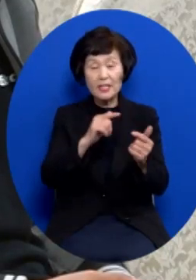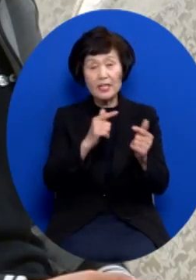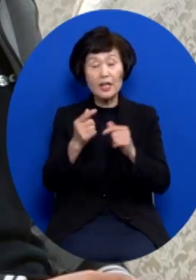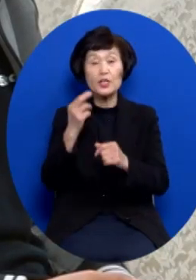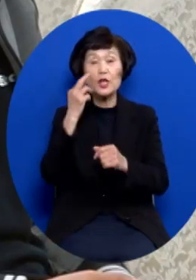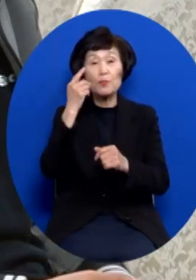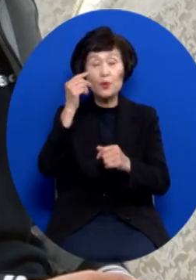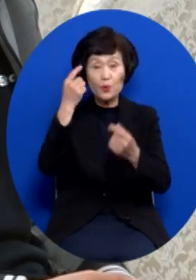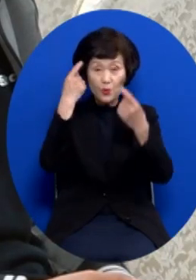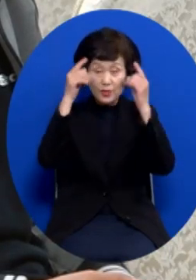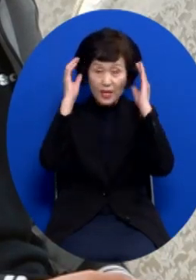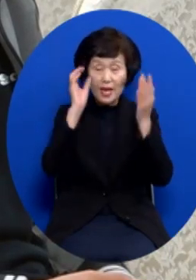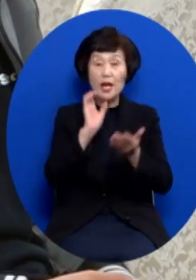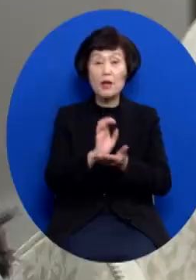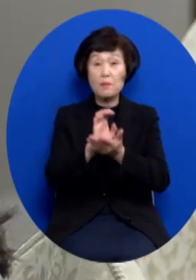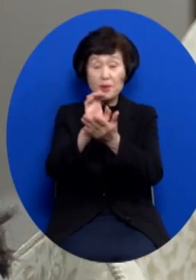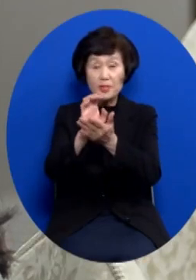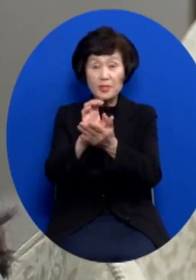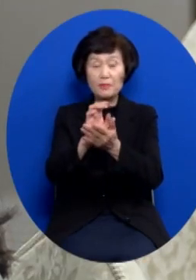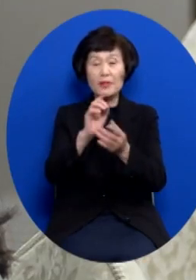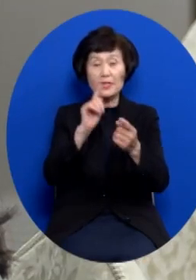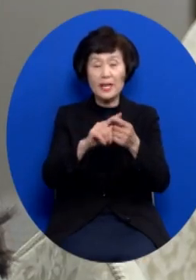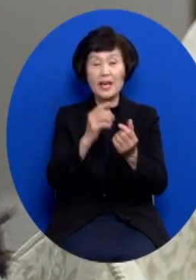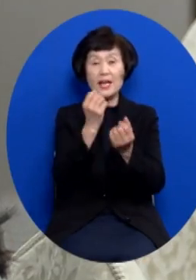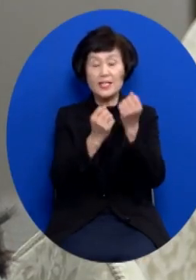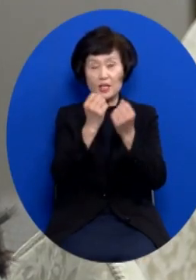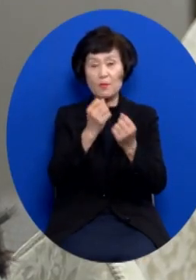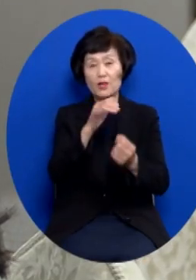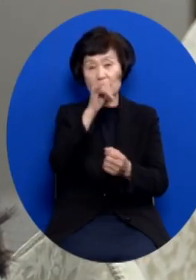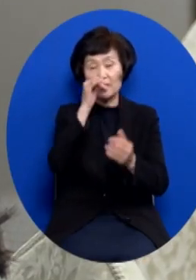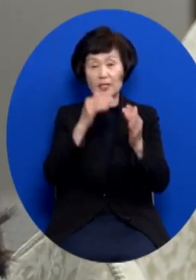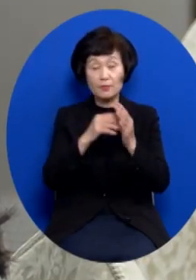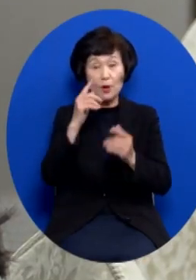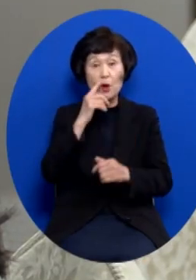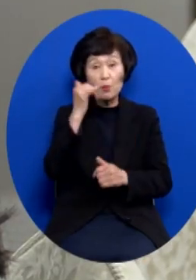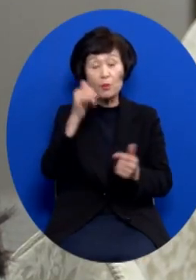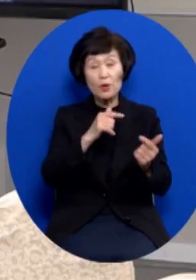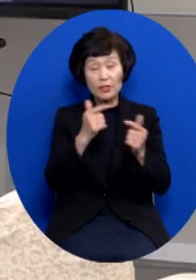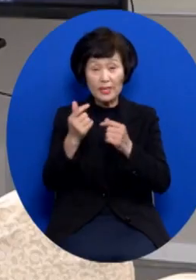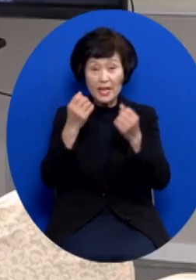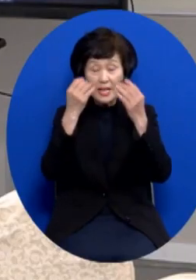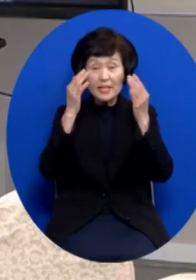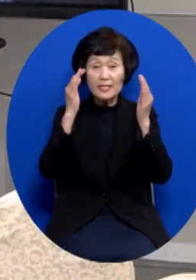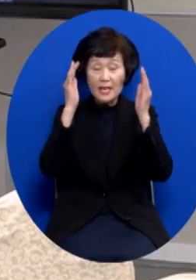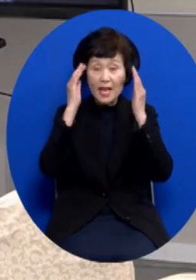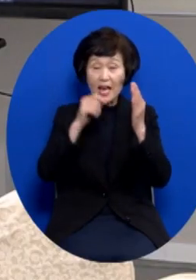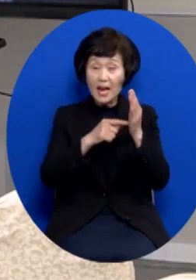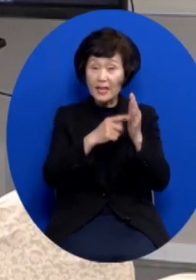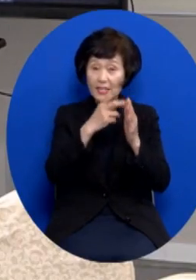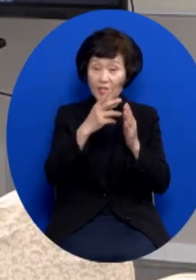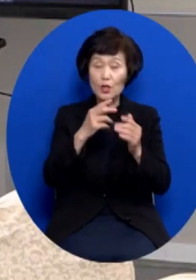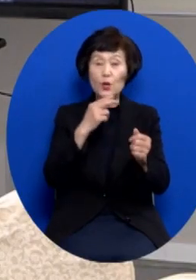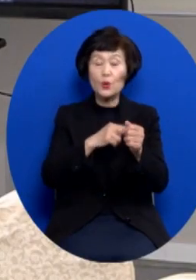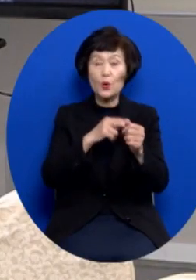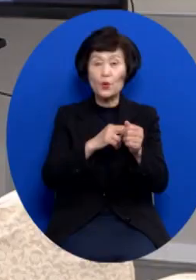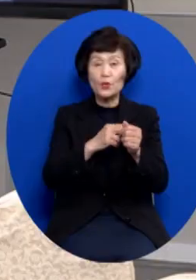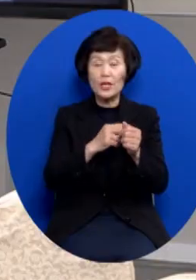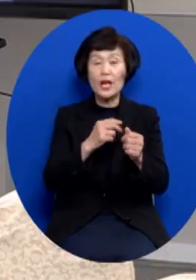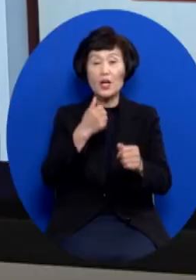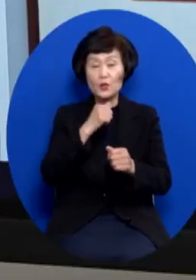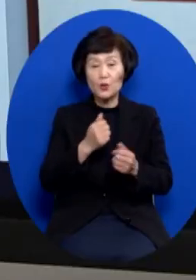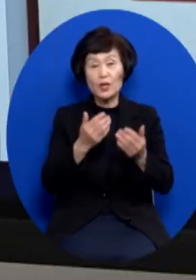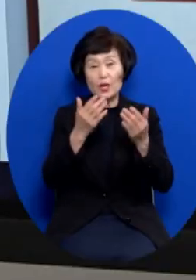대학 편입 방법 등을 설명하는 시간을 가졌습니다 이어 학부모들에게 새 학년 담임교사를 소개하고 개별 학습을